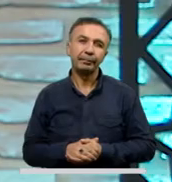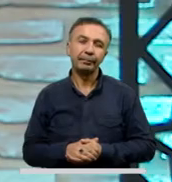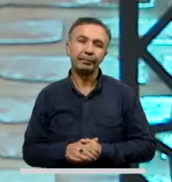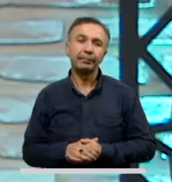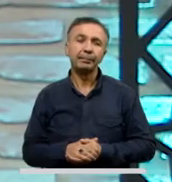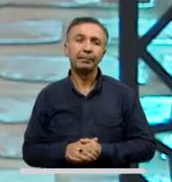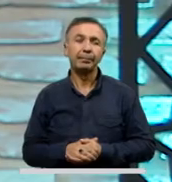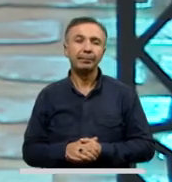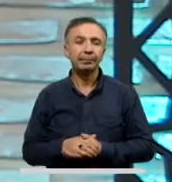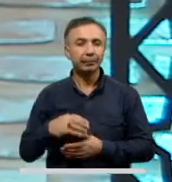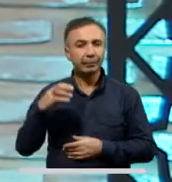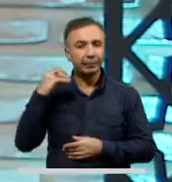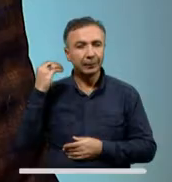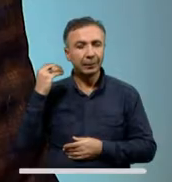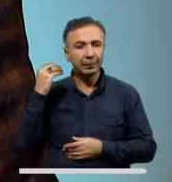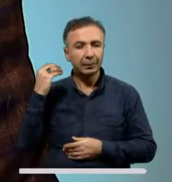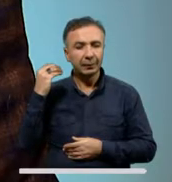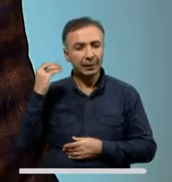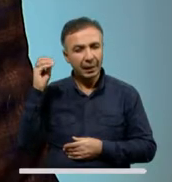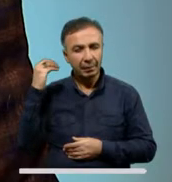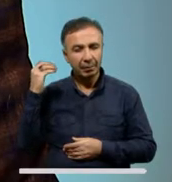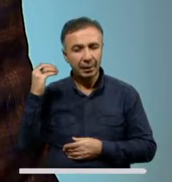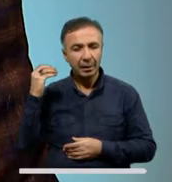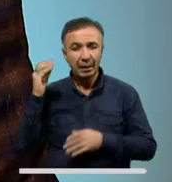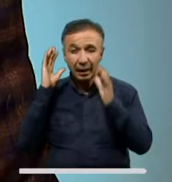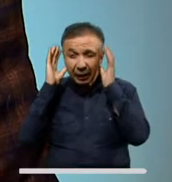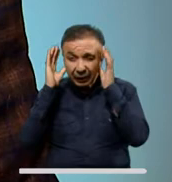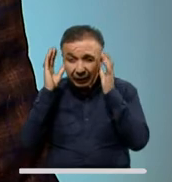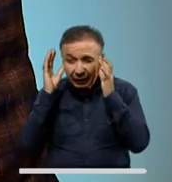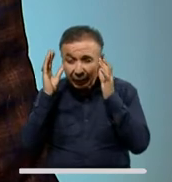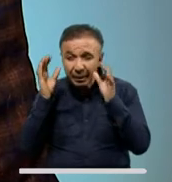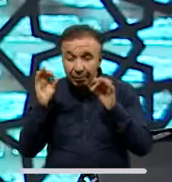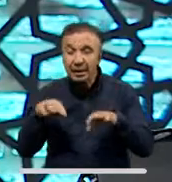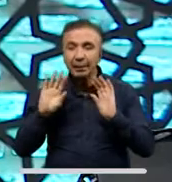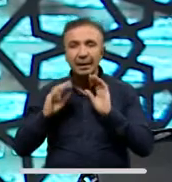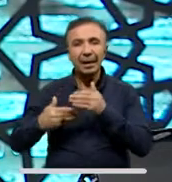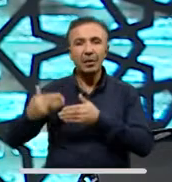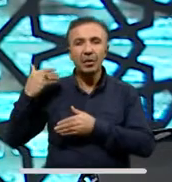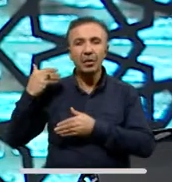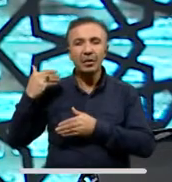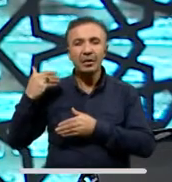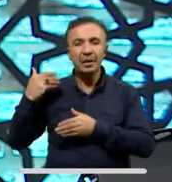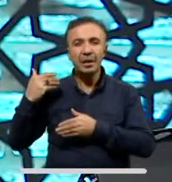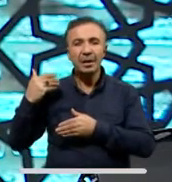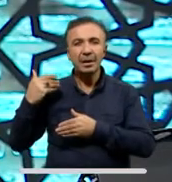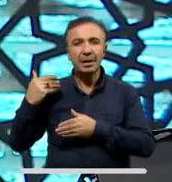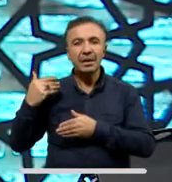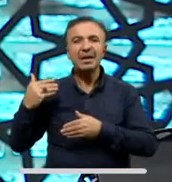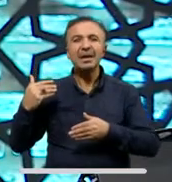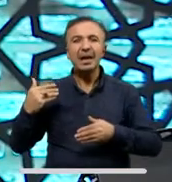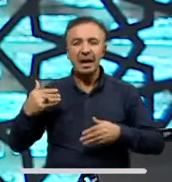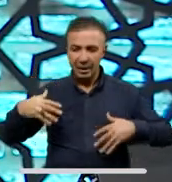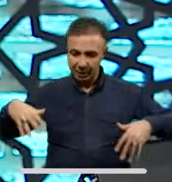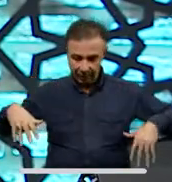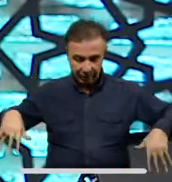yani hoca efendiler meslektaşlarımız genelde namaza başlamadan önce artık bir Klişe olarak şöyle söylerler safları sık